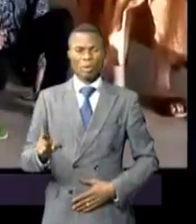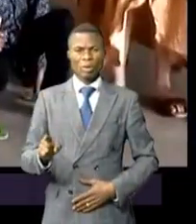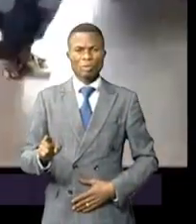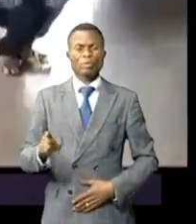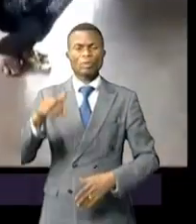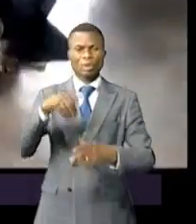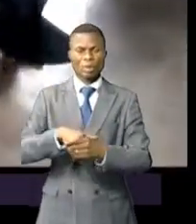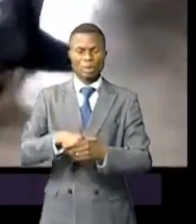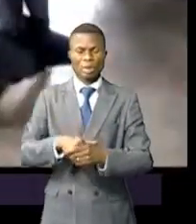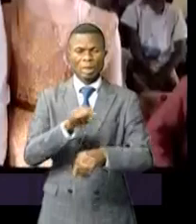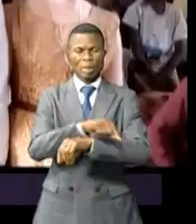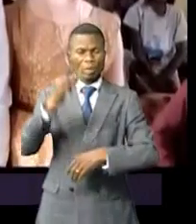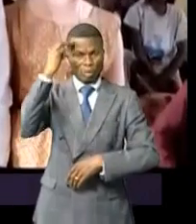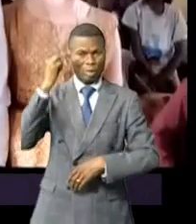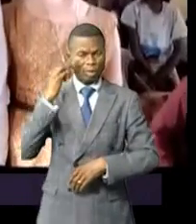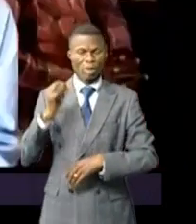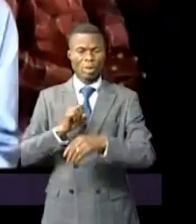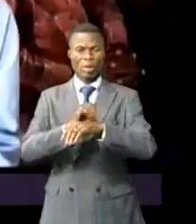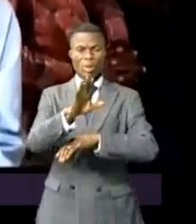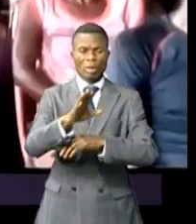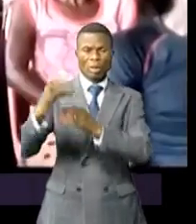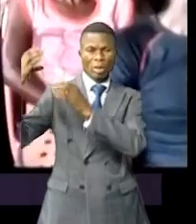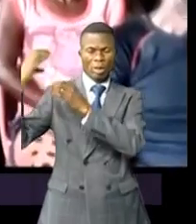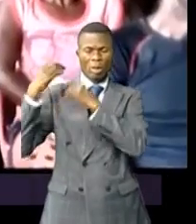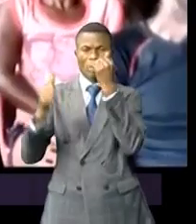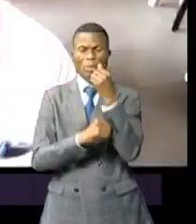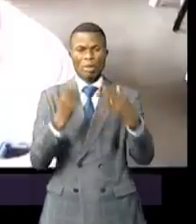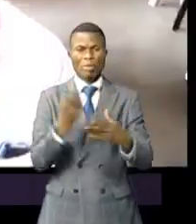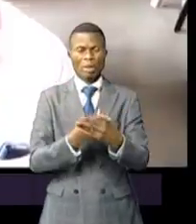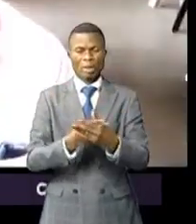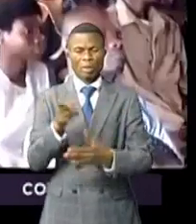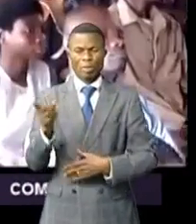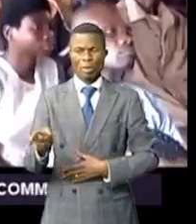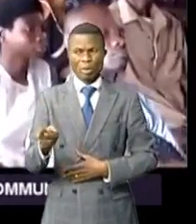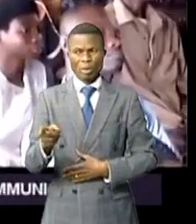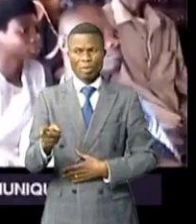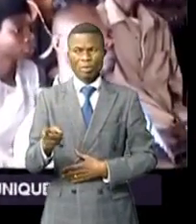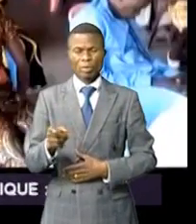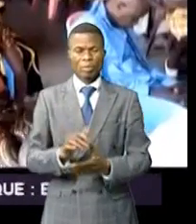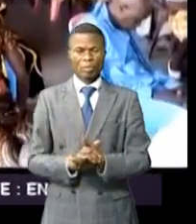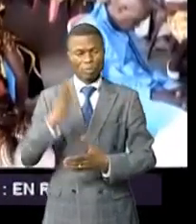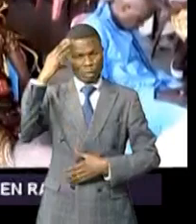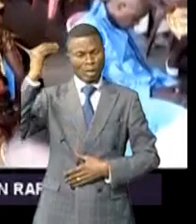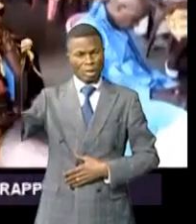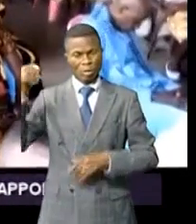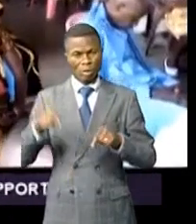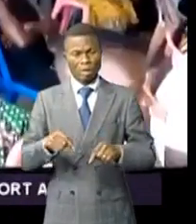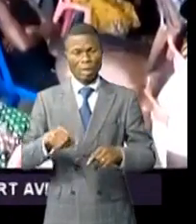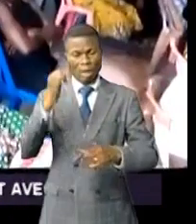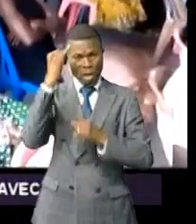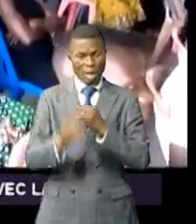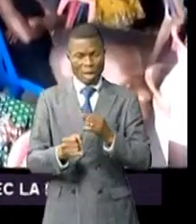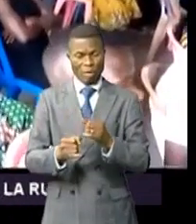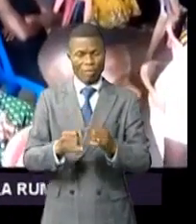à travers les ministères délégués en charge des personnes vivant avec handicap. Nous espérons qu'au terme de